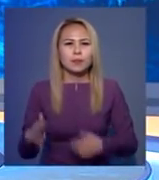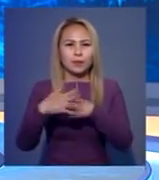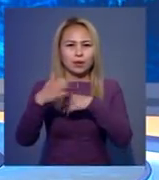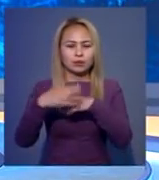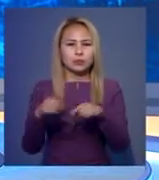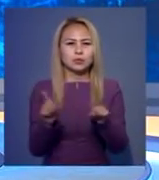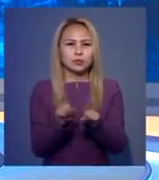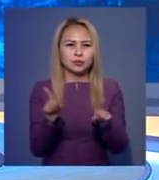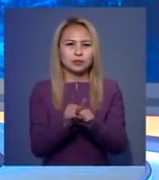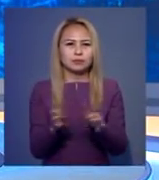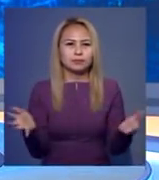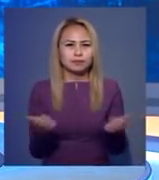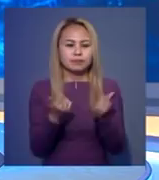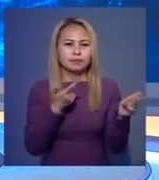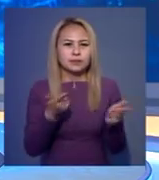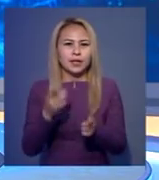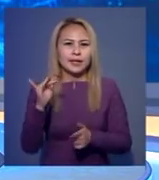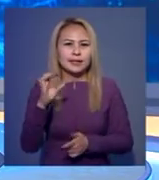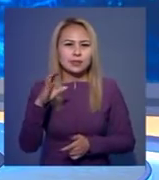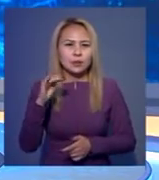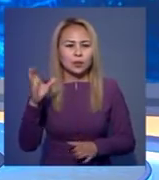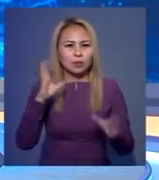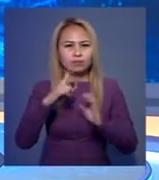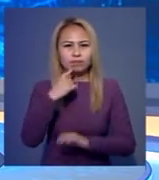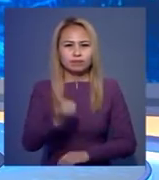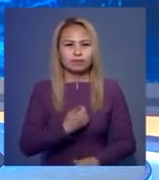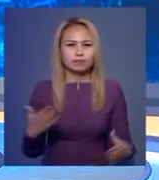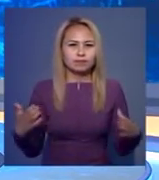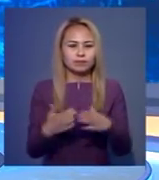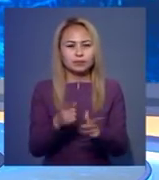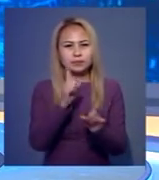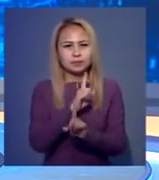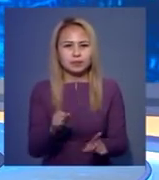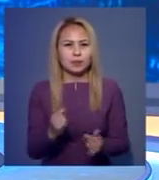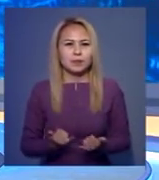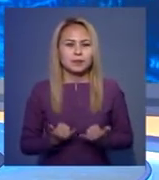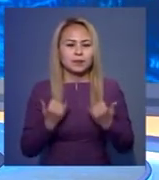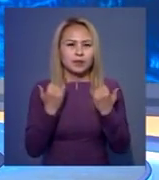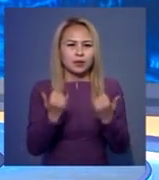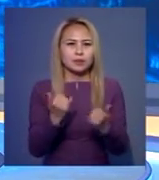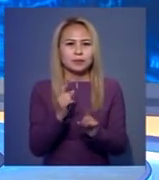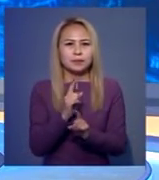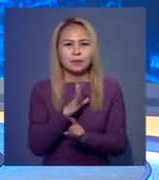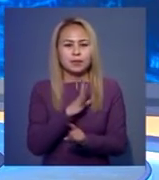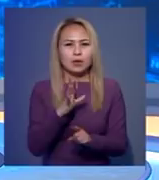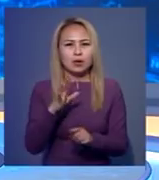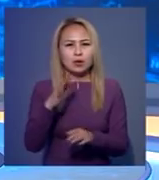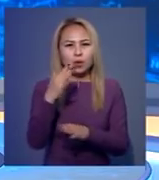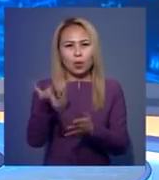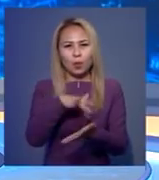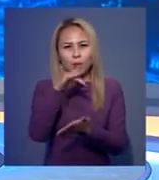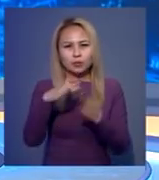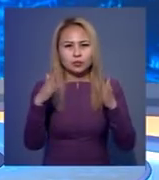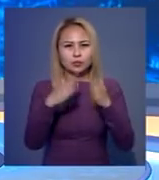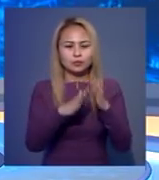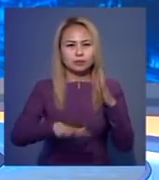Көкшетауда да құтқарушыларды даярлайтын институттың курсанттары ардагерлерге ерекше тосын сый жасады. Олар қаладағы қарт майдангерлердің